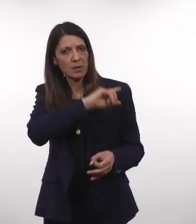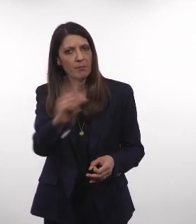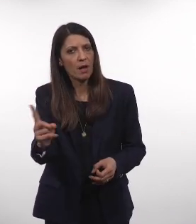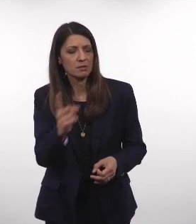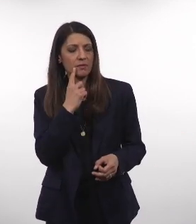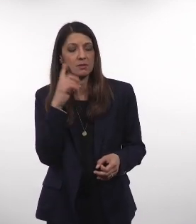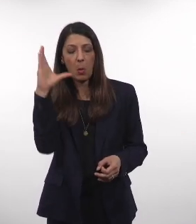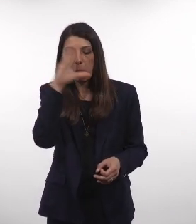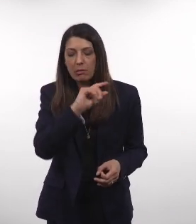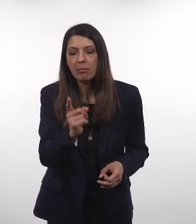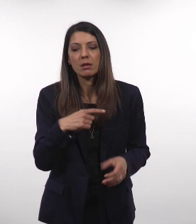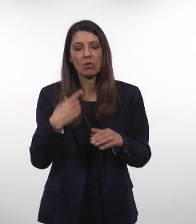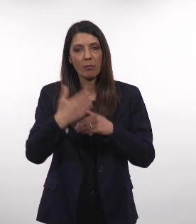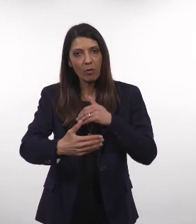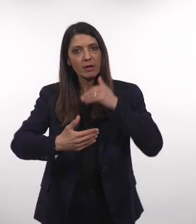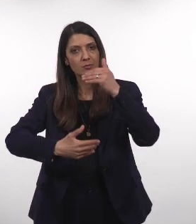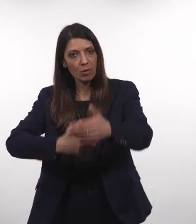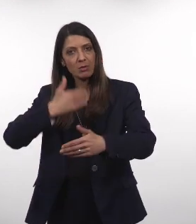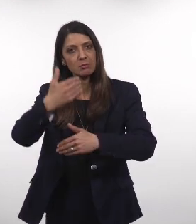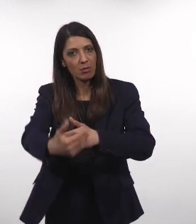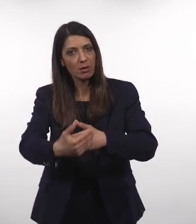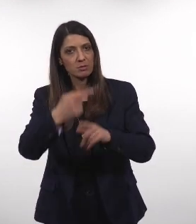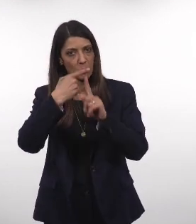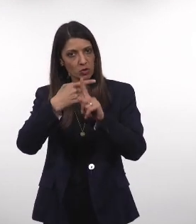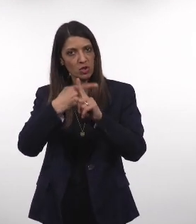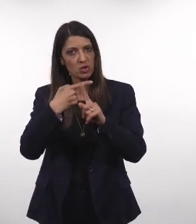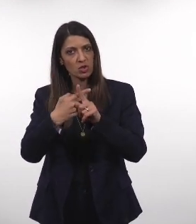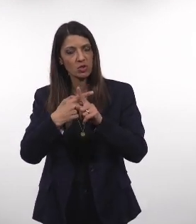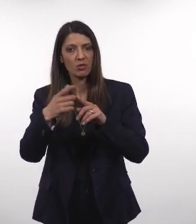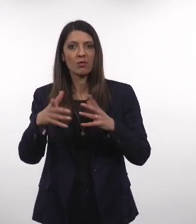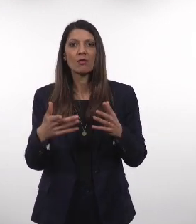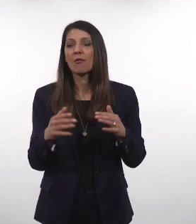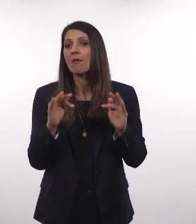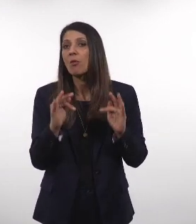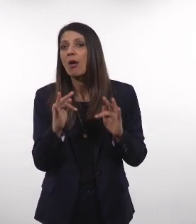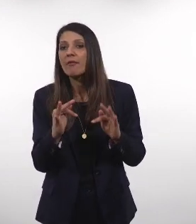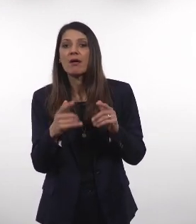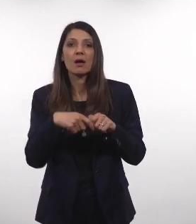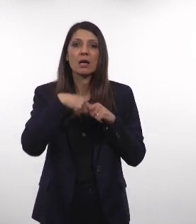En tout cas, il continue à progresser sur la durée, sur